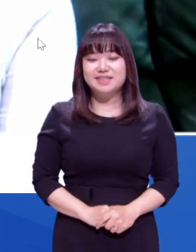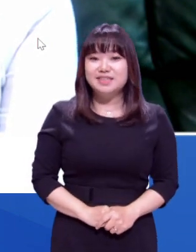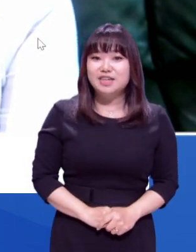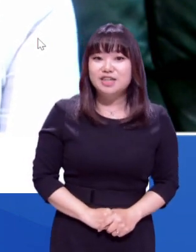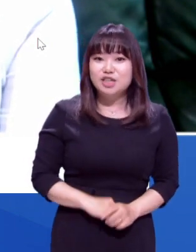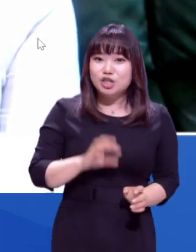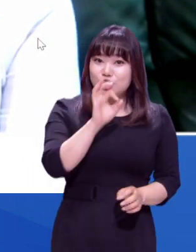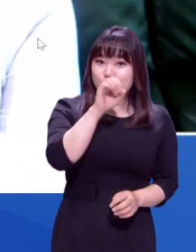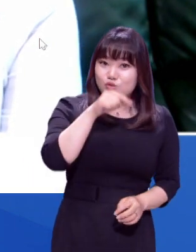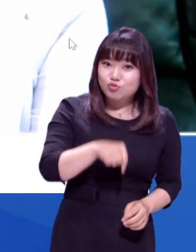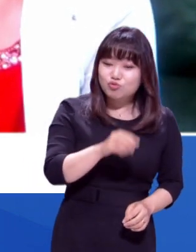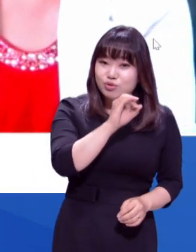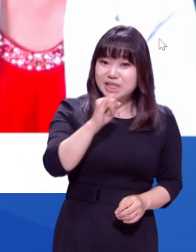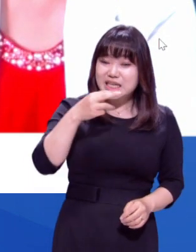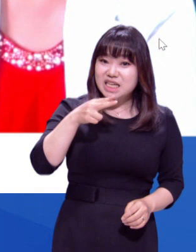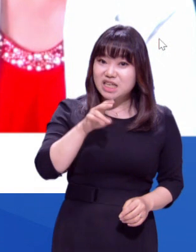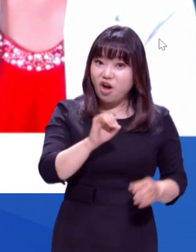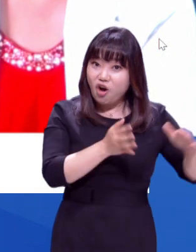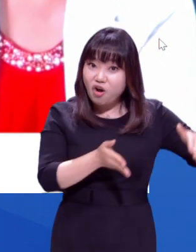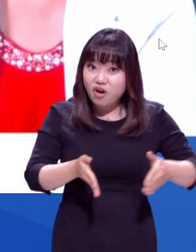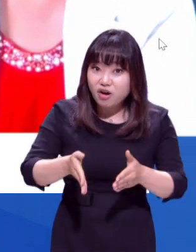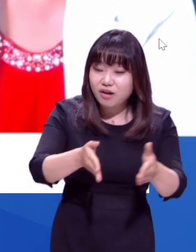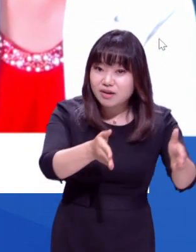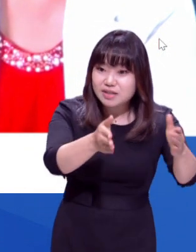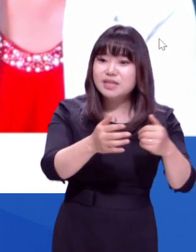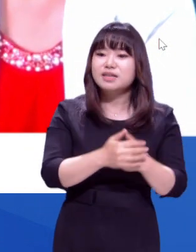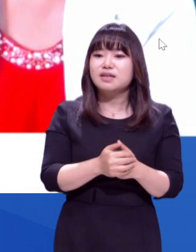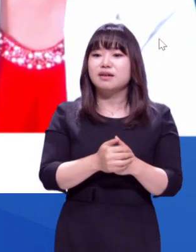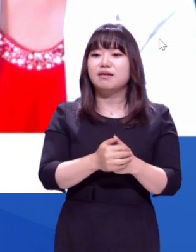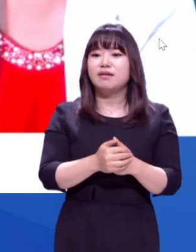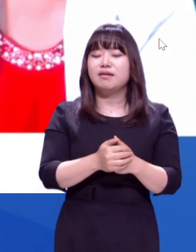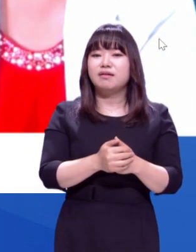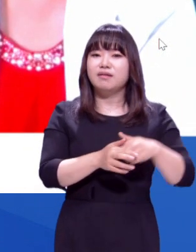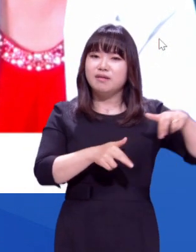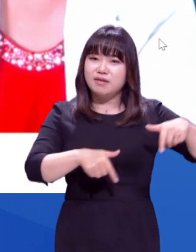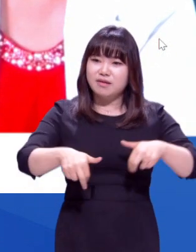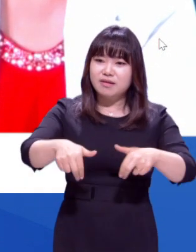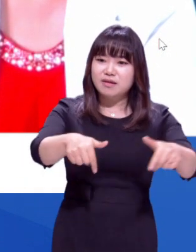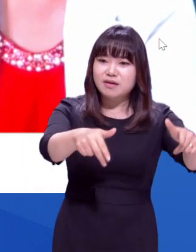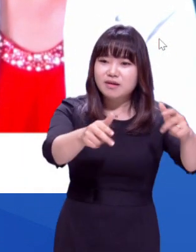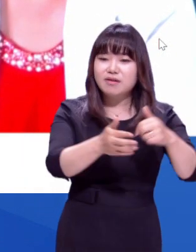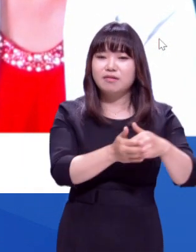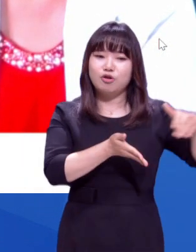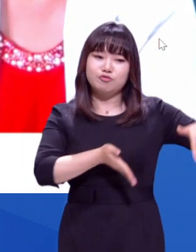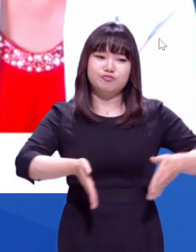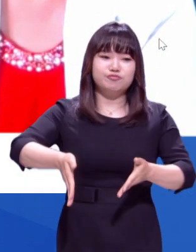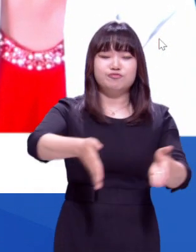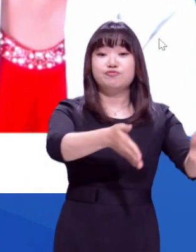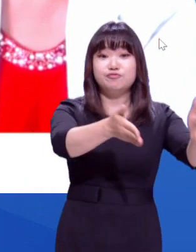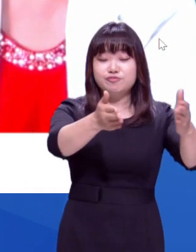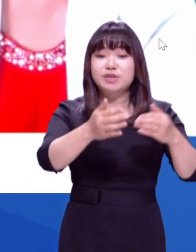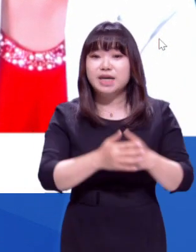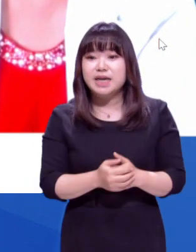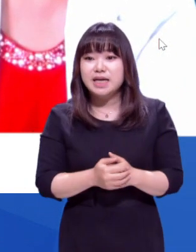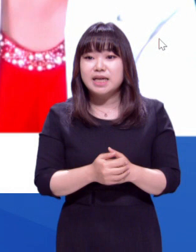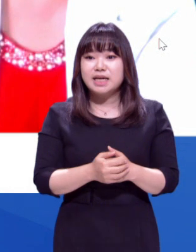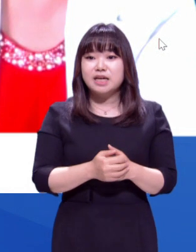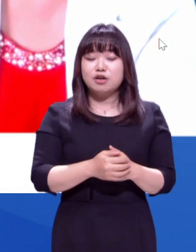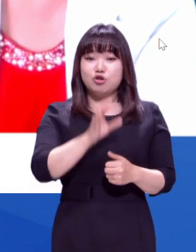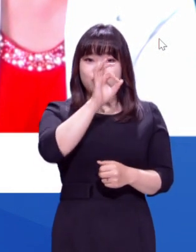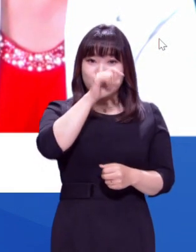네, 우이령길은 소의 귀를 닮은 바위가 있어서 속이 고갯길로 불리는데요.